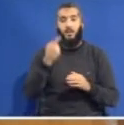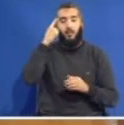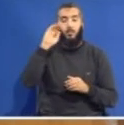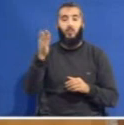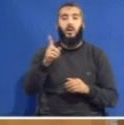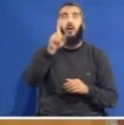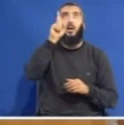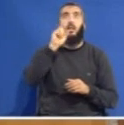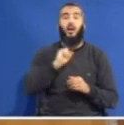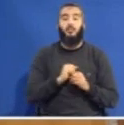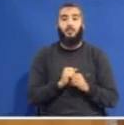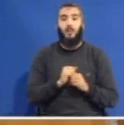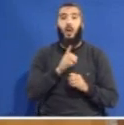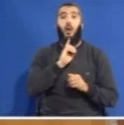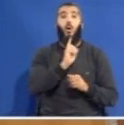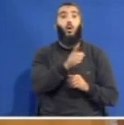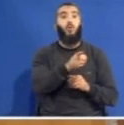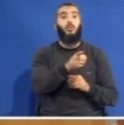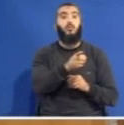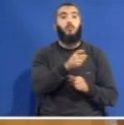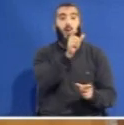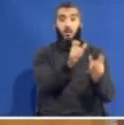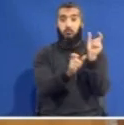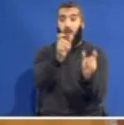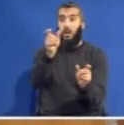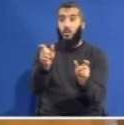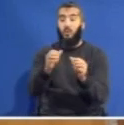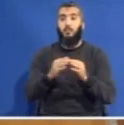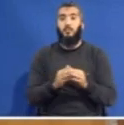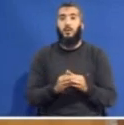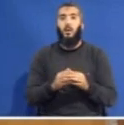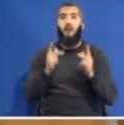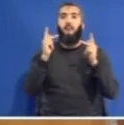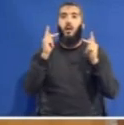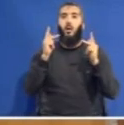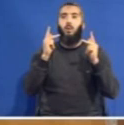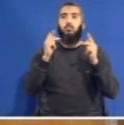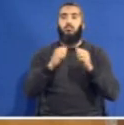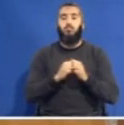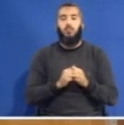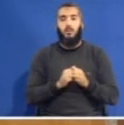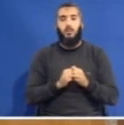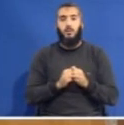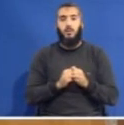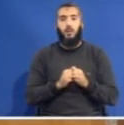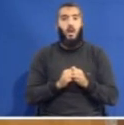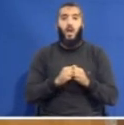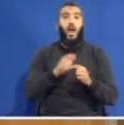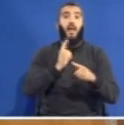عز وجل أمر بما هو شيء مقدس لا يجوز